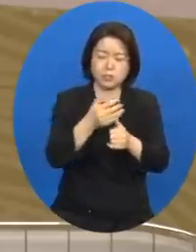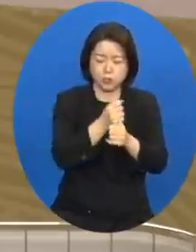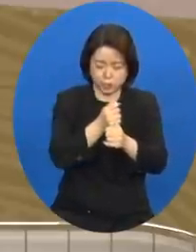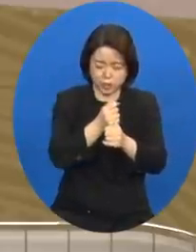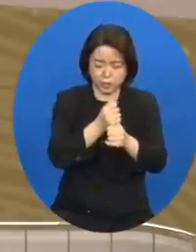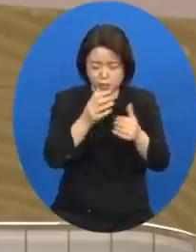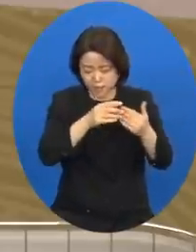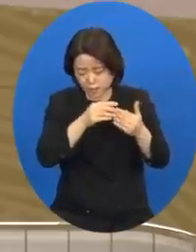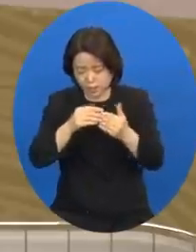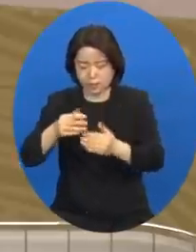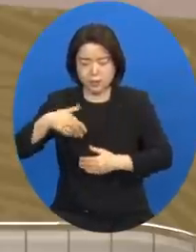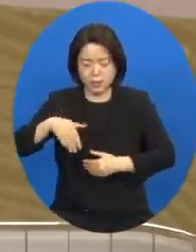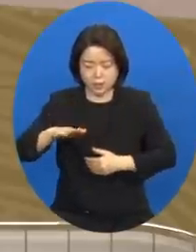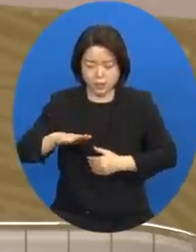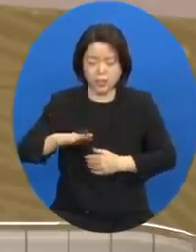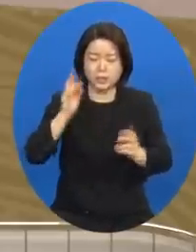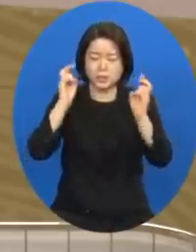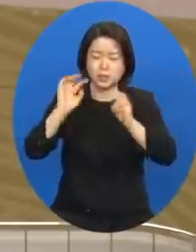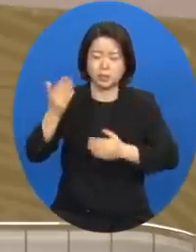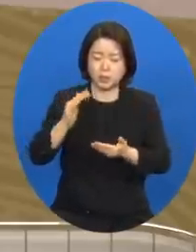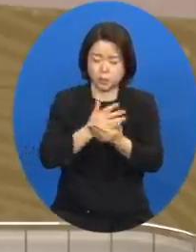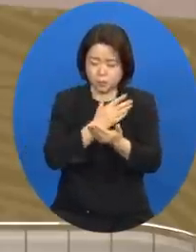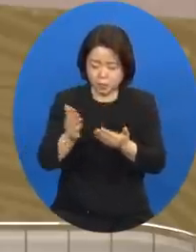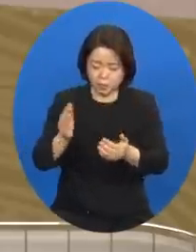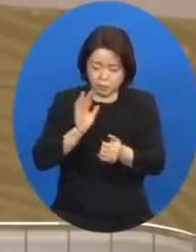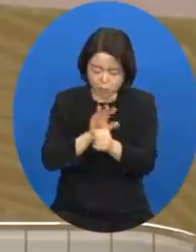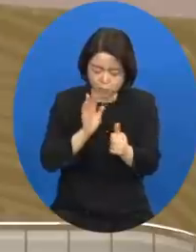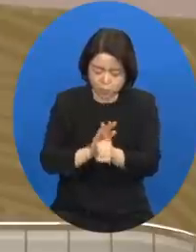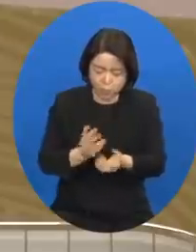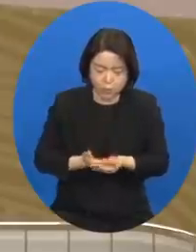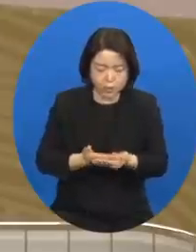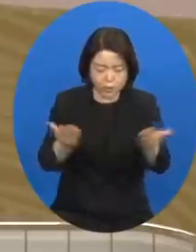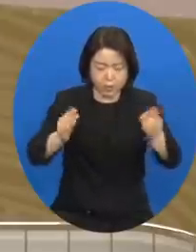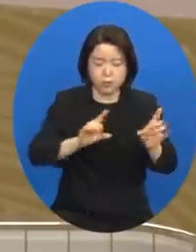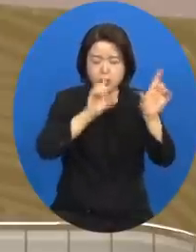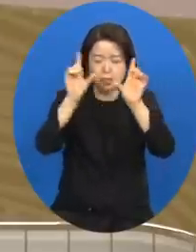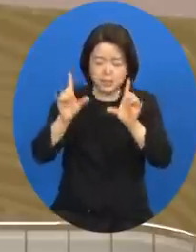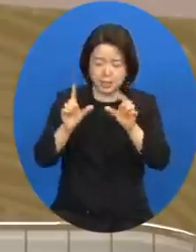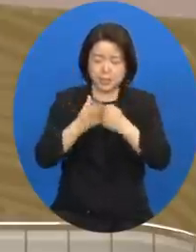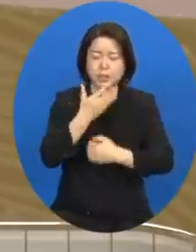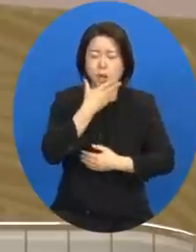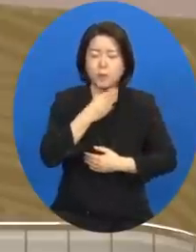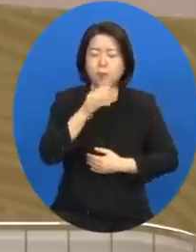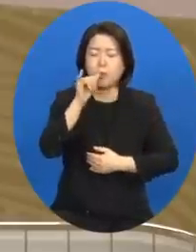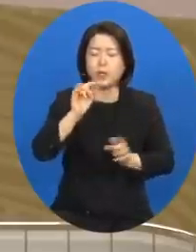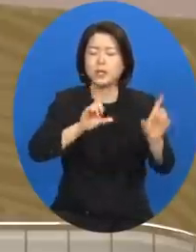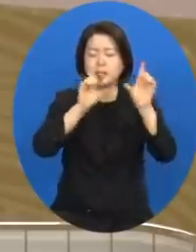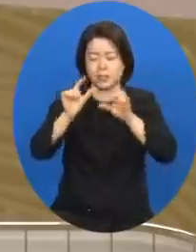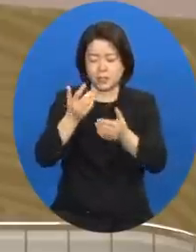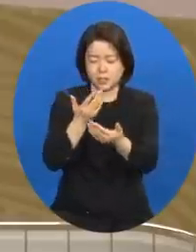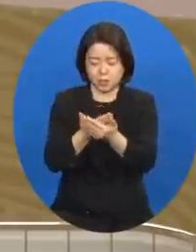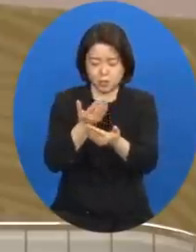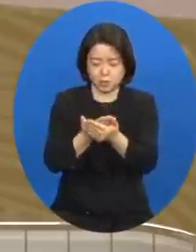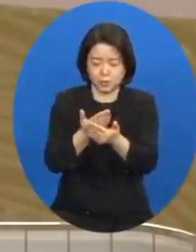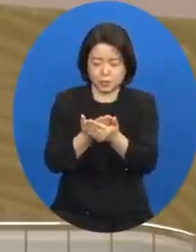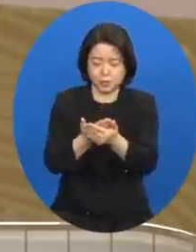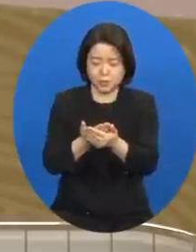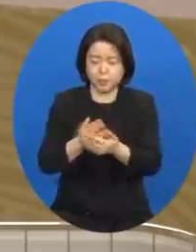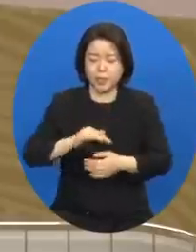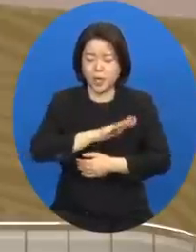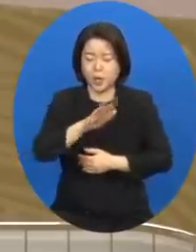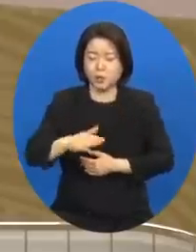기업이 되어 베풀고 돕고 나누며 사는 그런 복 있는 삶을 살게 하옵소서.